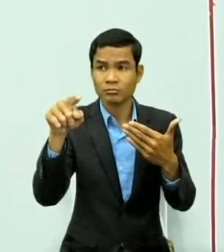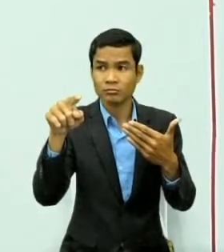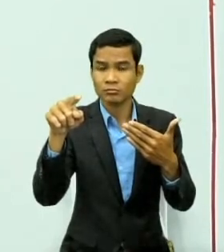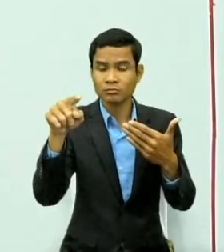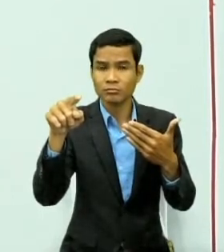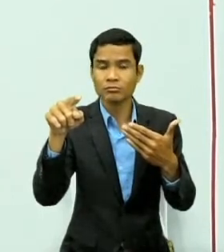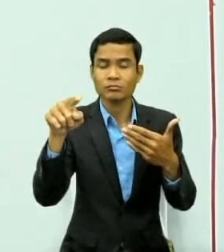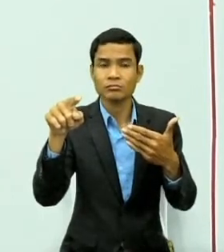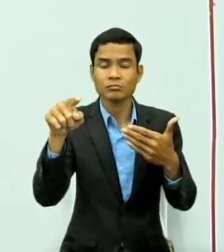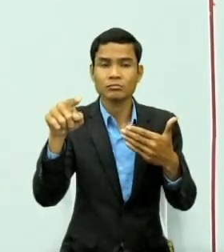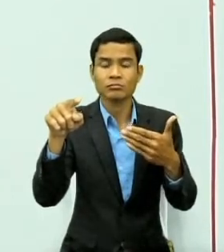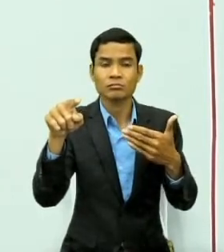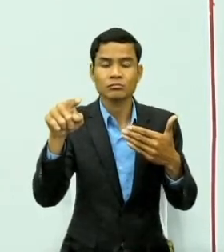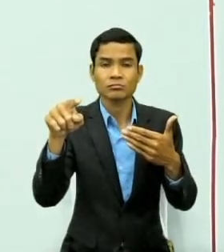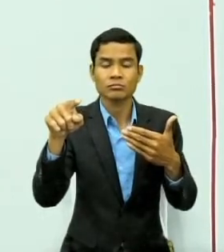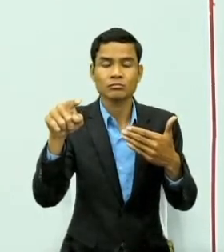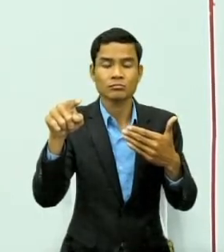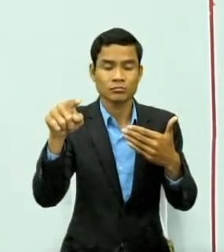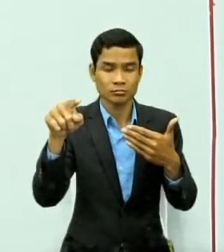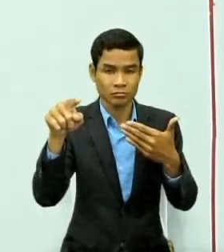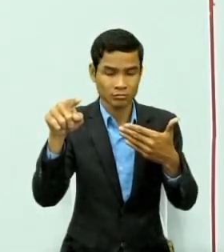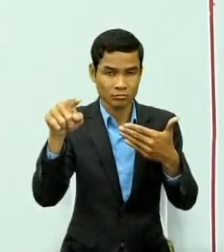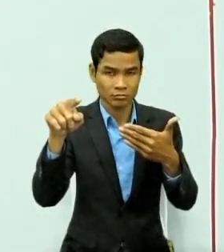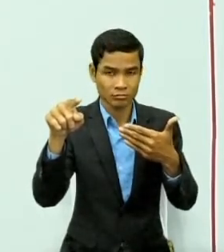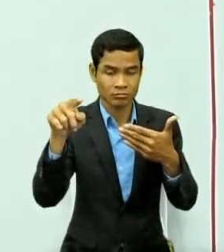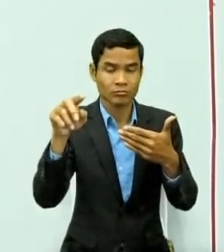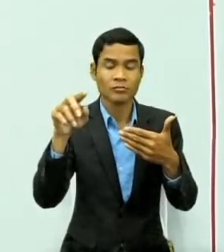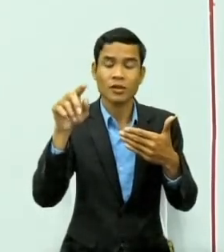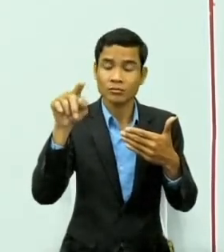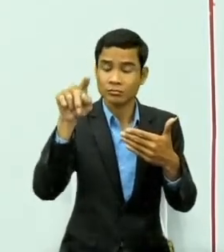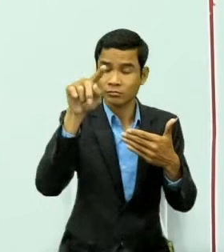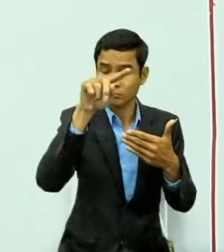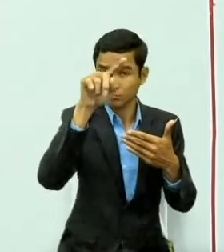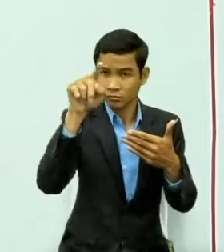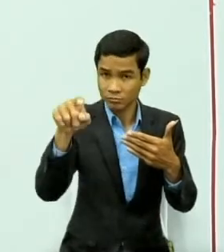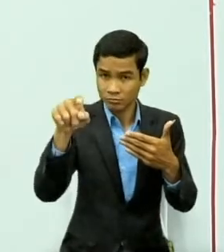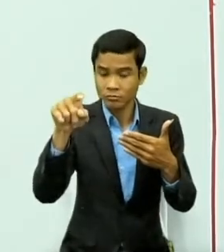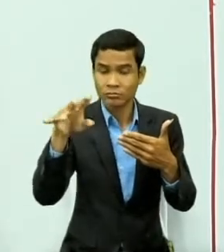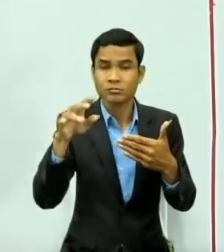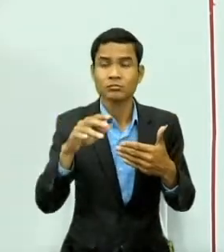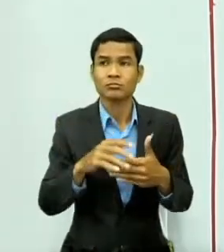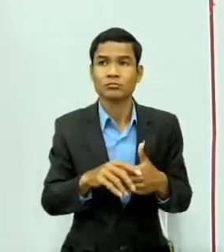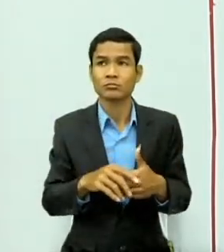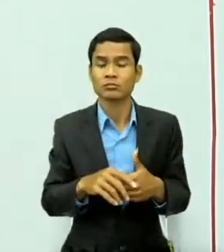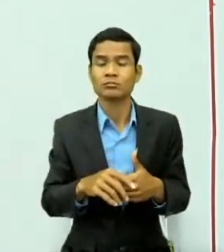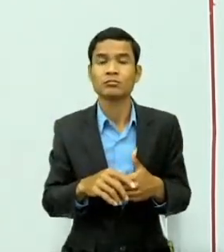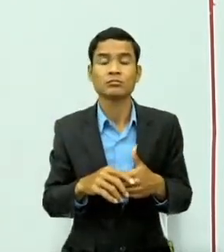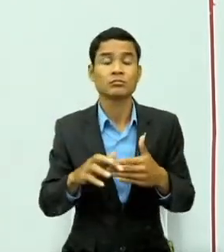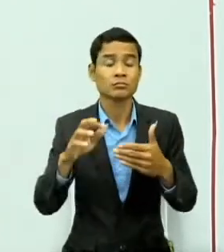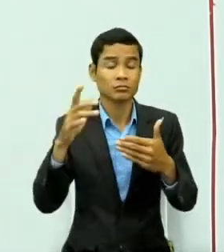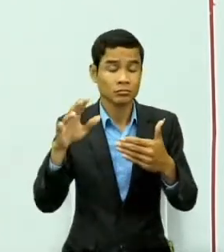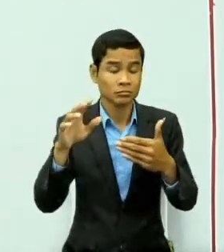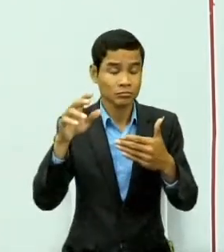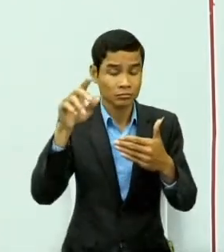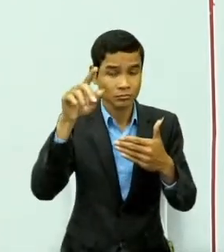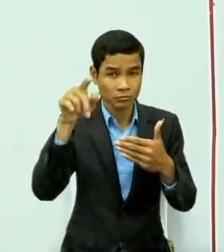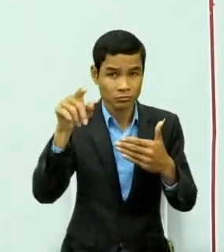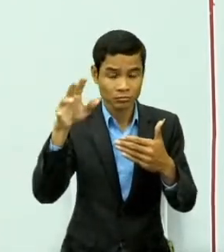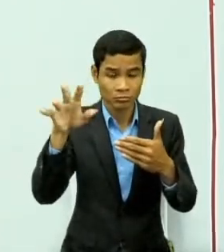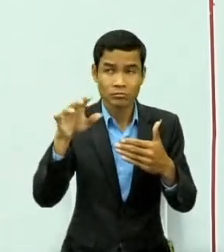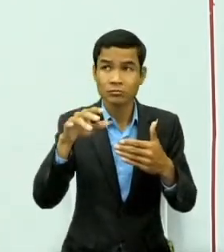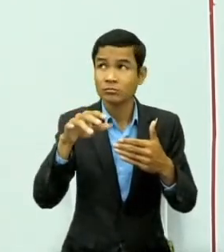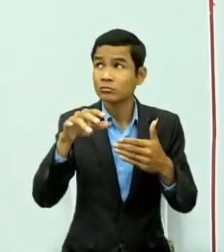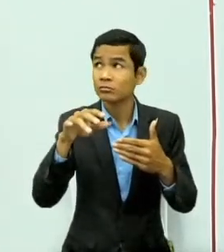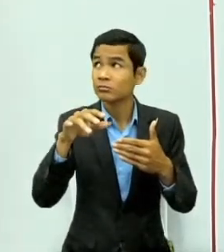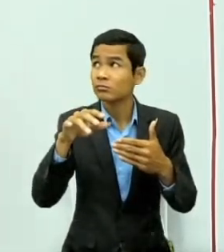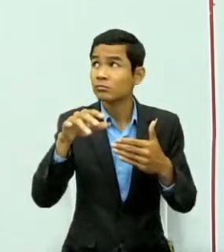9ចាចលនាទី9គឺកោងពីលើចុះក្រោមណាចាបន្តកោងមួយទៀត